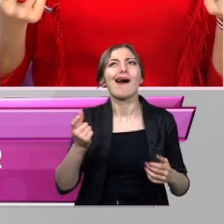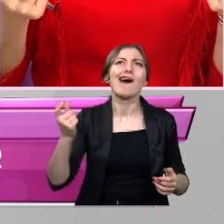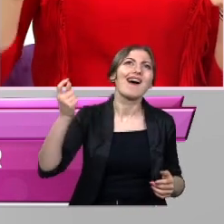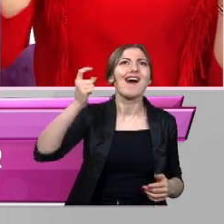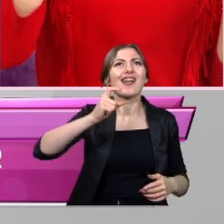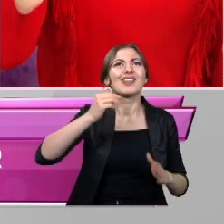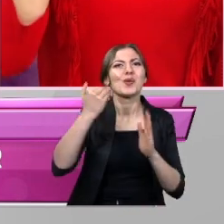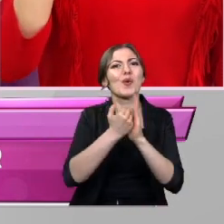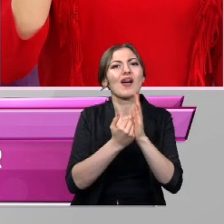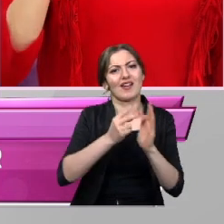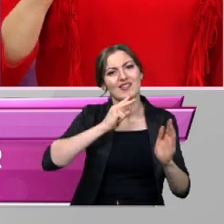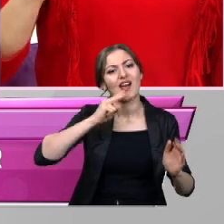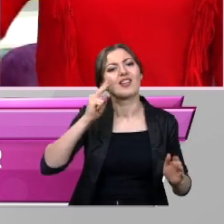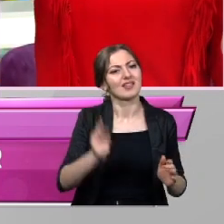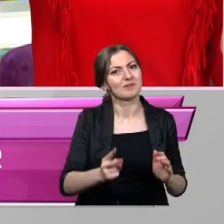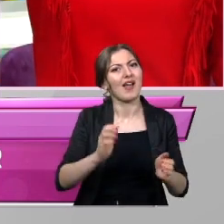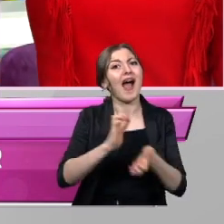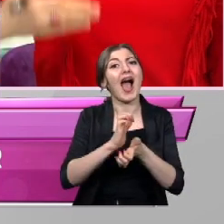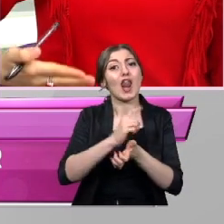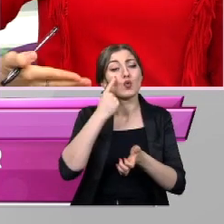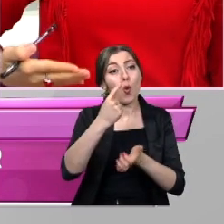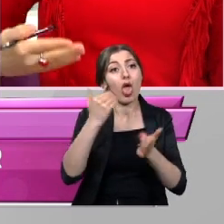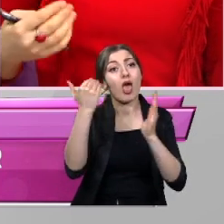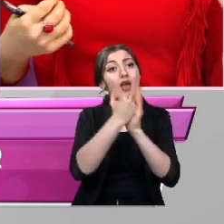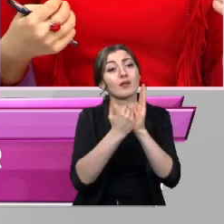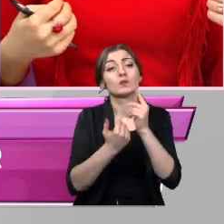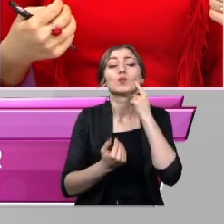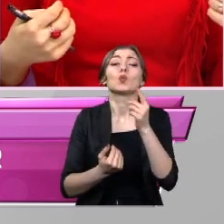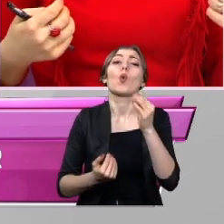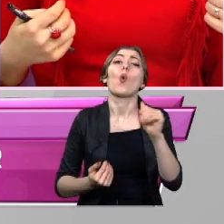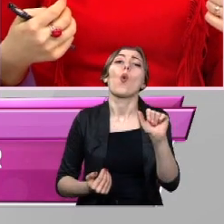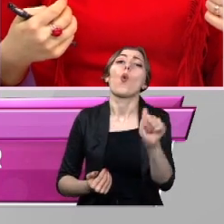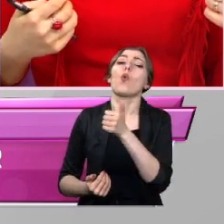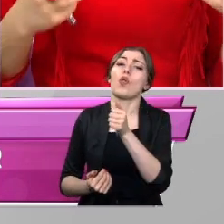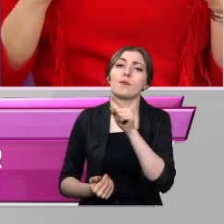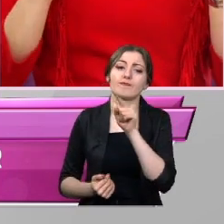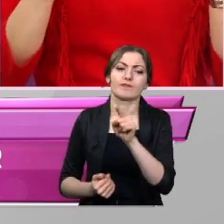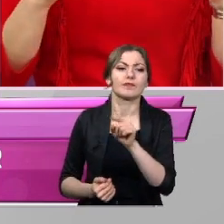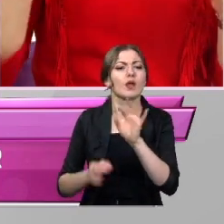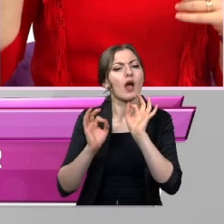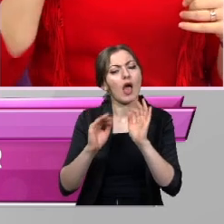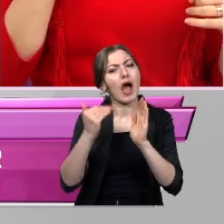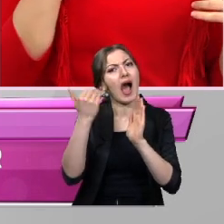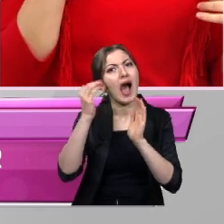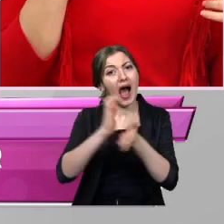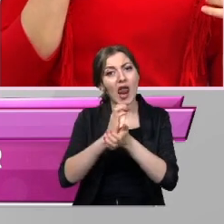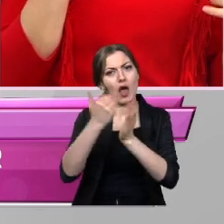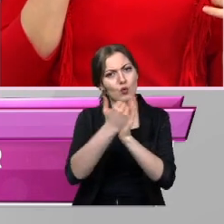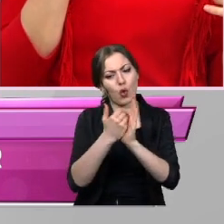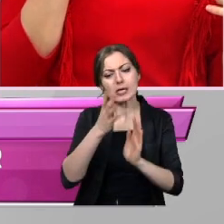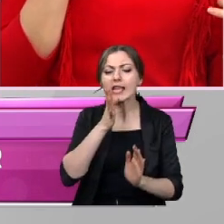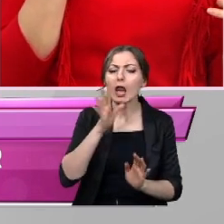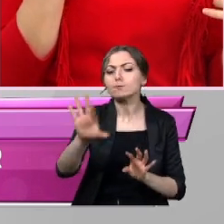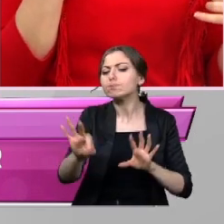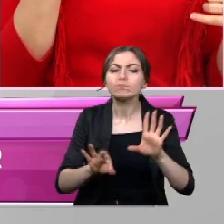kuralları ol bu net aile kuralları Bunların böyle kocaman bir liste olmasına gerek yoktur herhalde bu kuralları kendi belirler